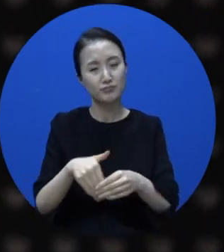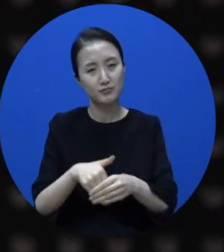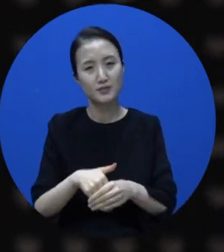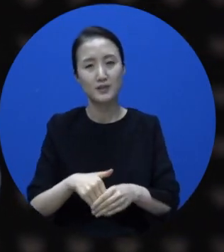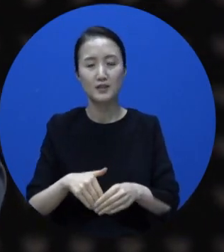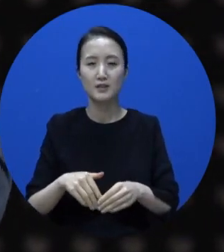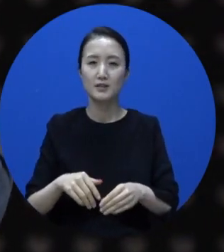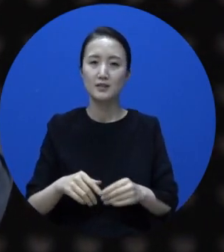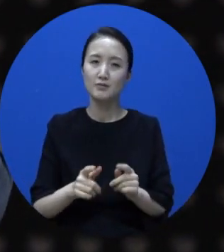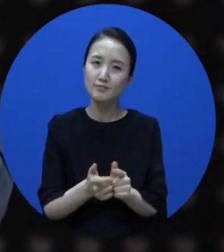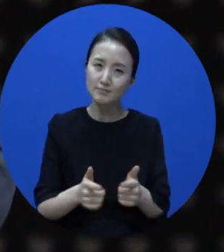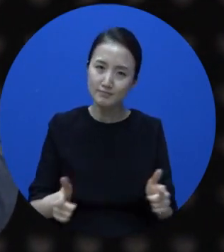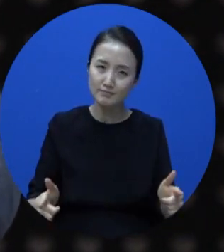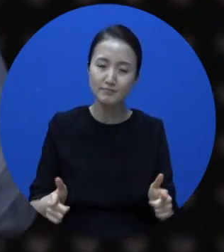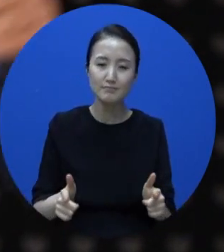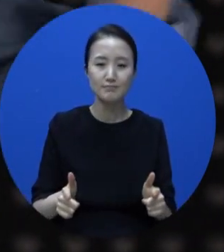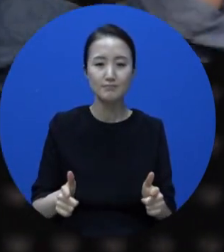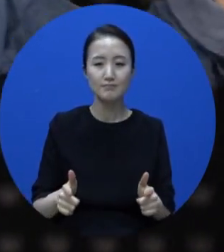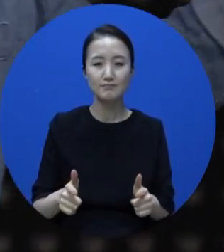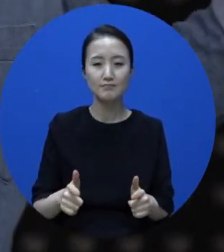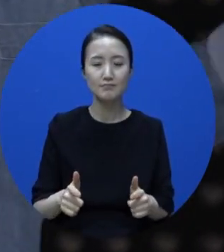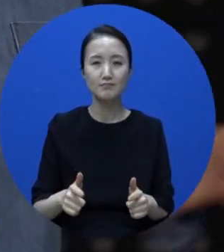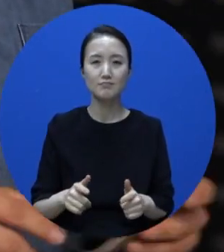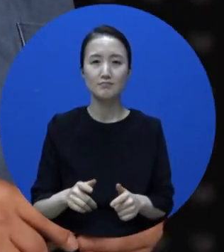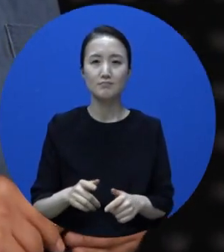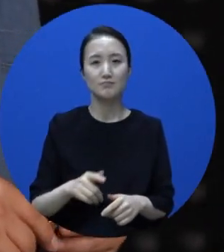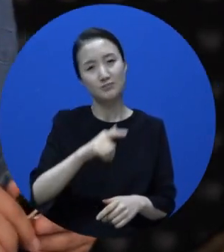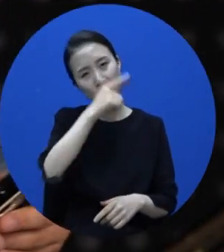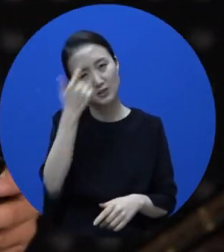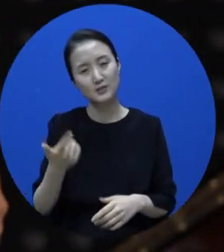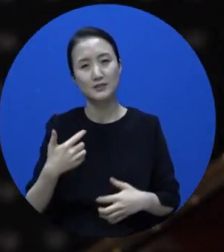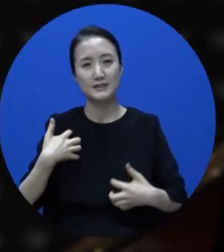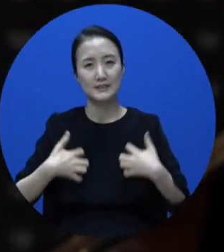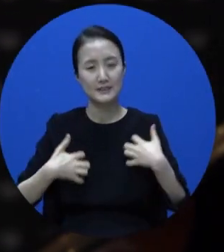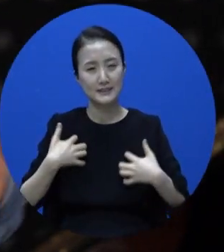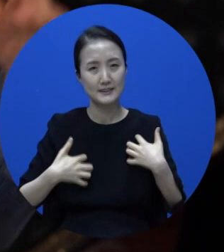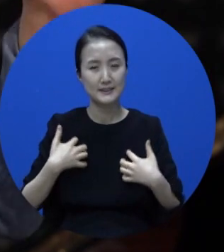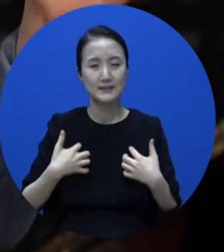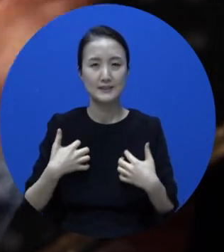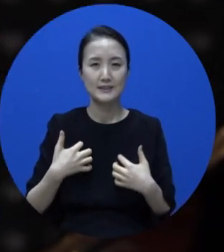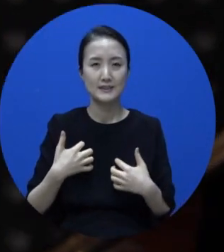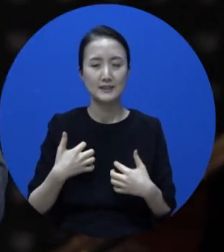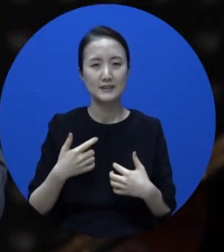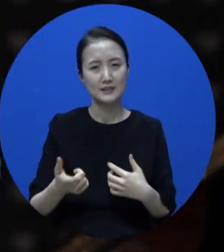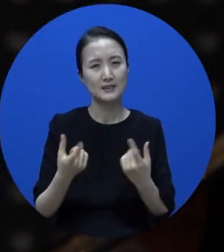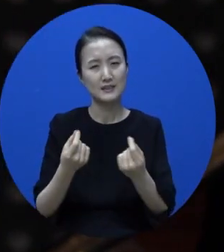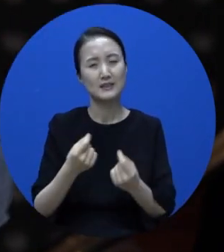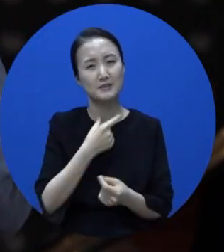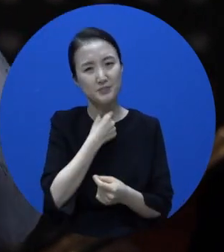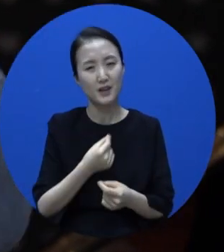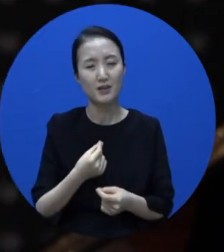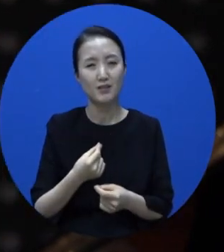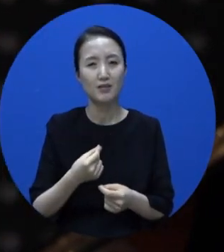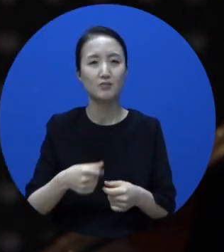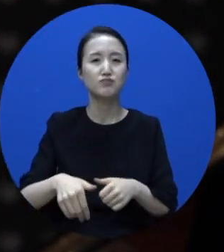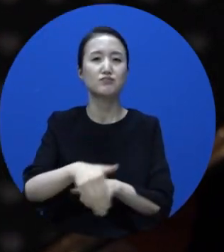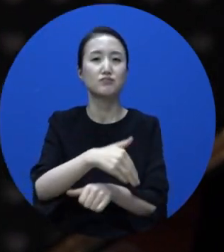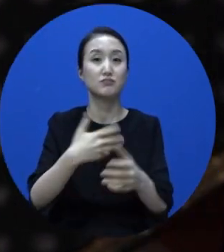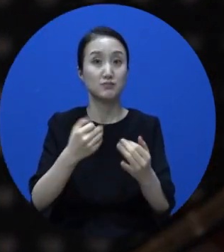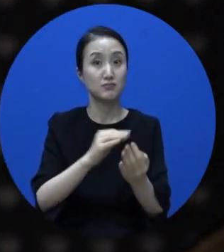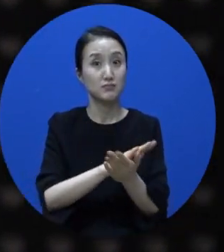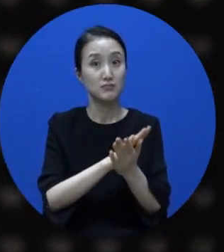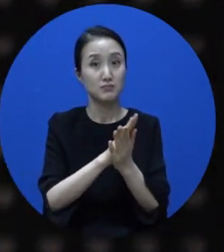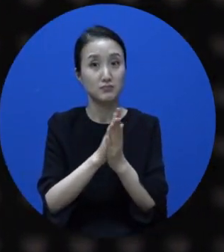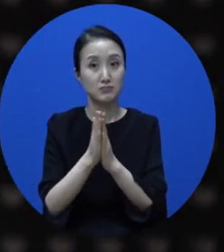활동을 지키 즐기면서 저녁이 있는 삶을 살자는 거에요 저녁이 있는 삶을 살자 해서 뭐 를 도입한